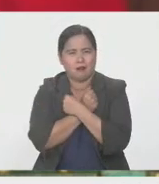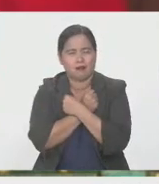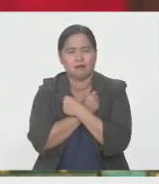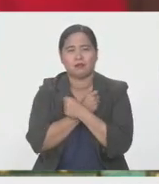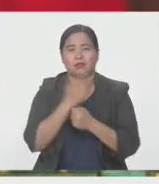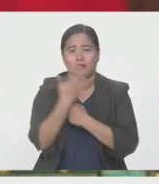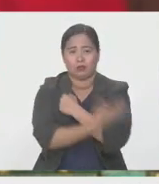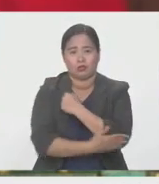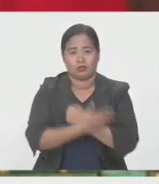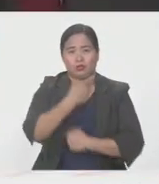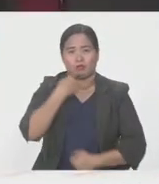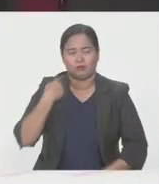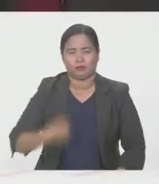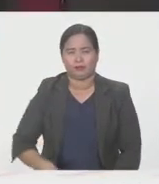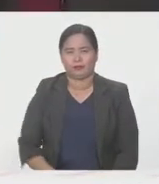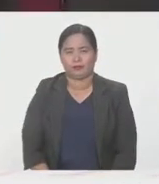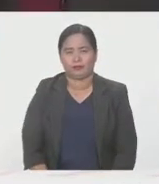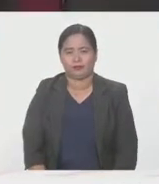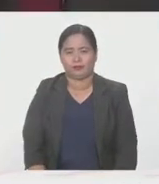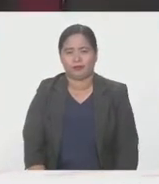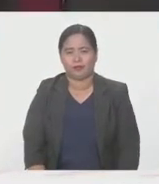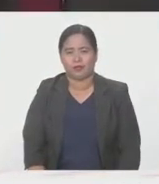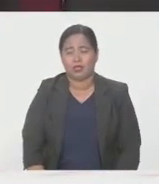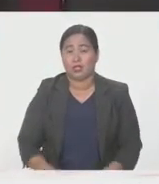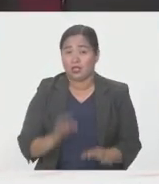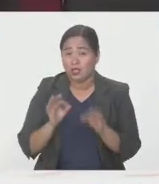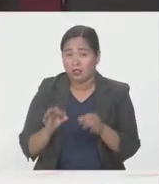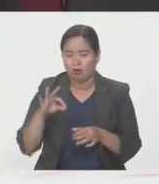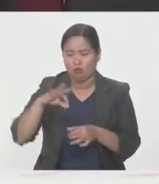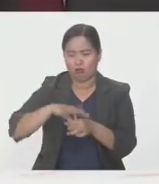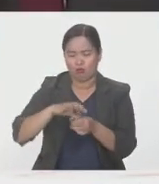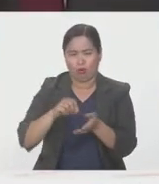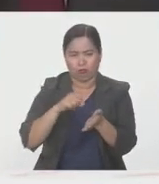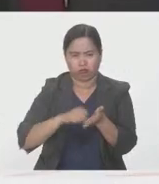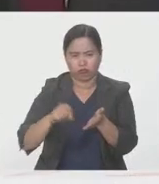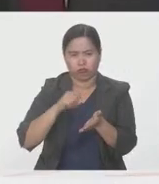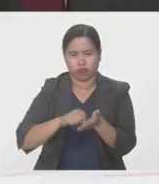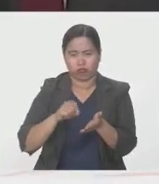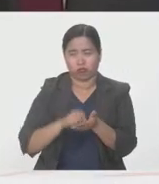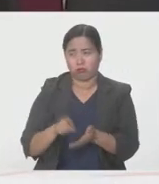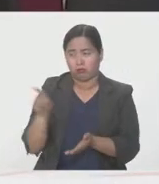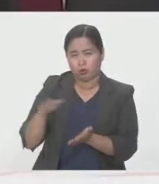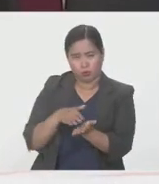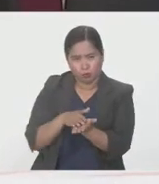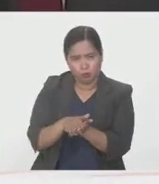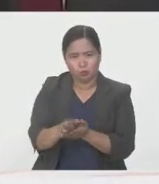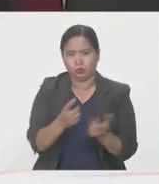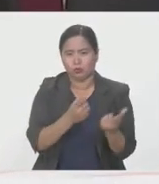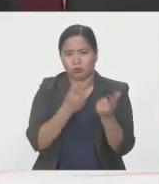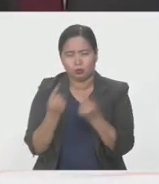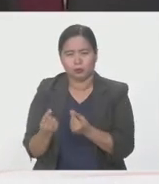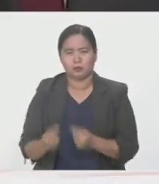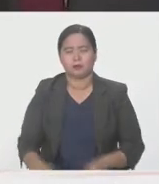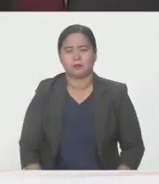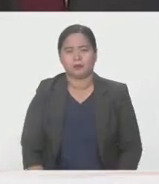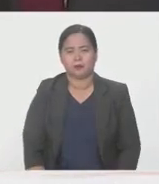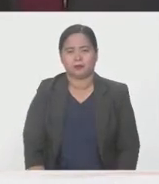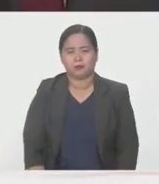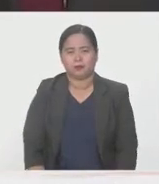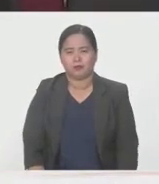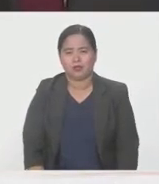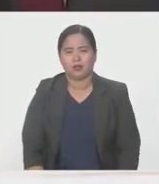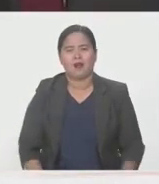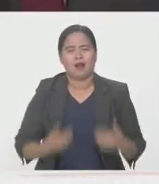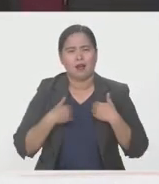любимой России. Участие в выборах сегодня – это и есть проявление патриотических чувств. Это